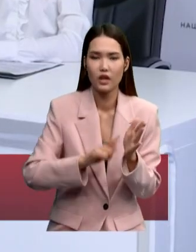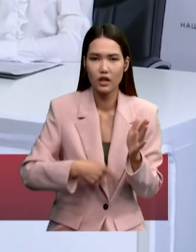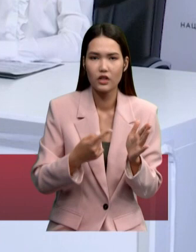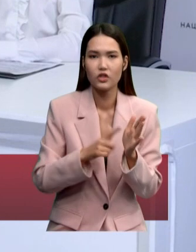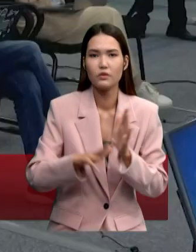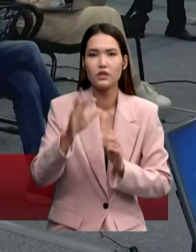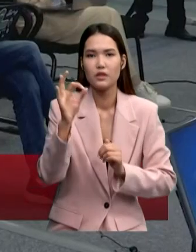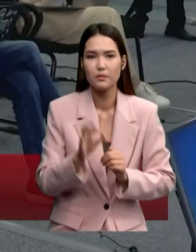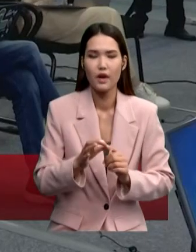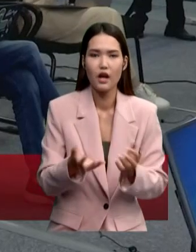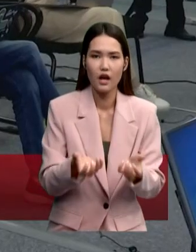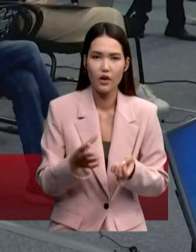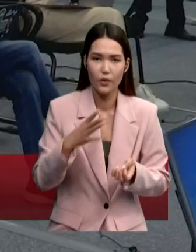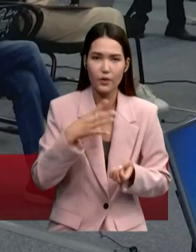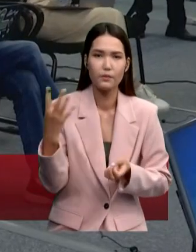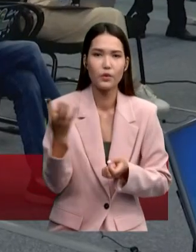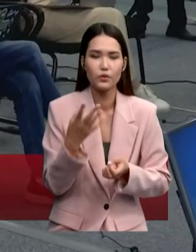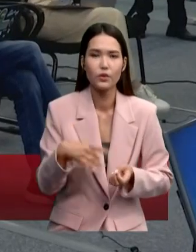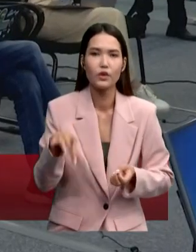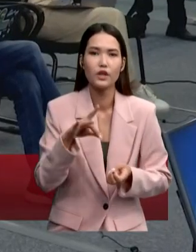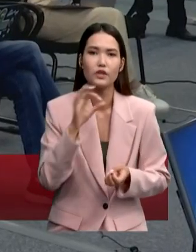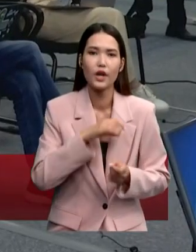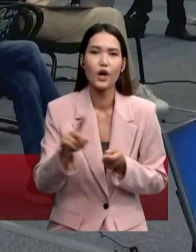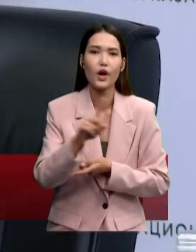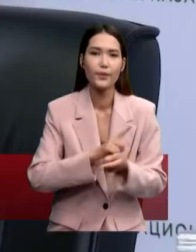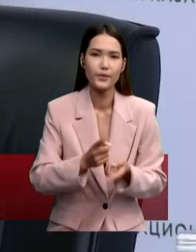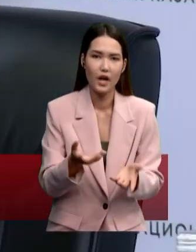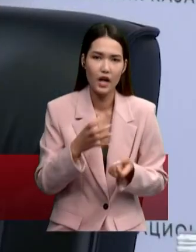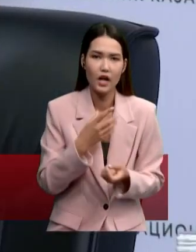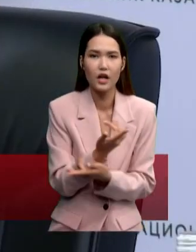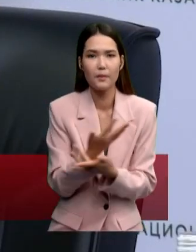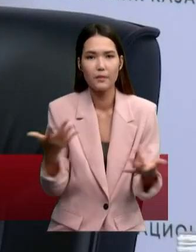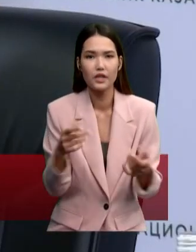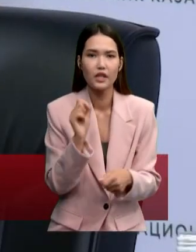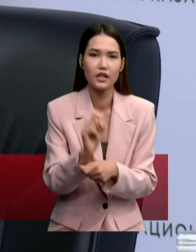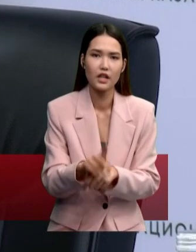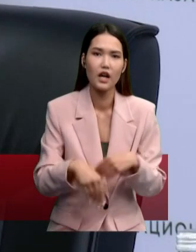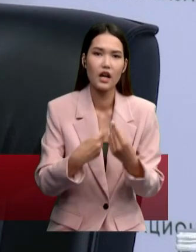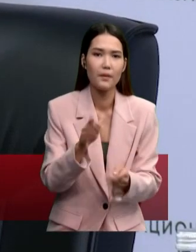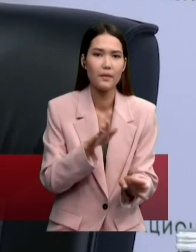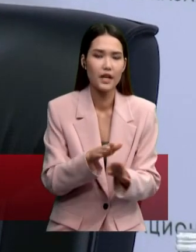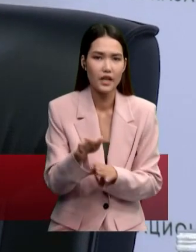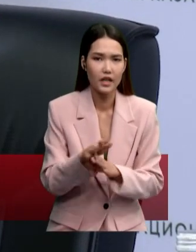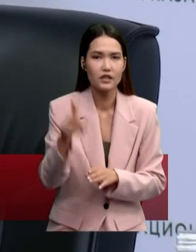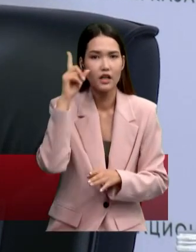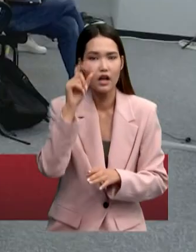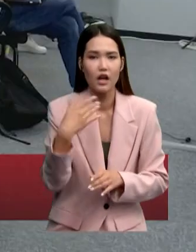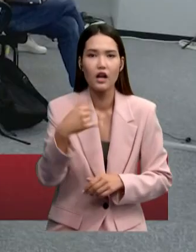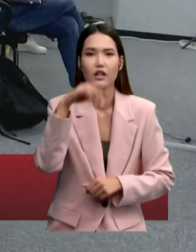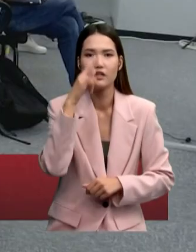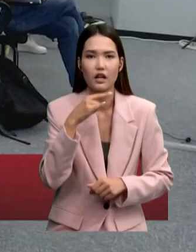деңгейінде қабылдаған еді. Осымен төртінші рет мөлшерлеме өзгеріссіз қалды. Оған бірнеше фактор себеп. Ғалымжан Пірматовтың айтуынша,